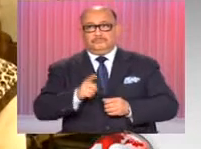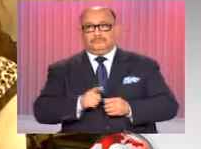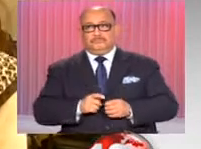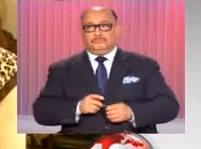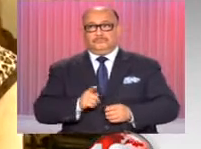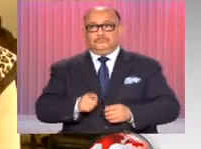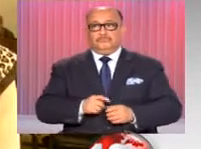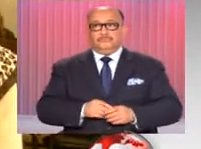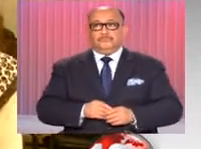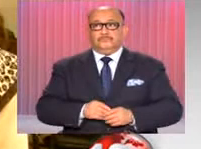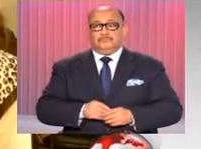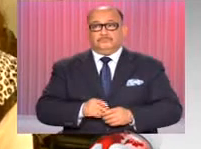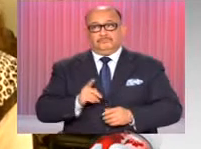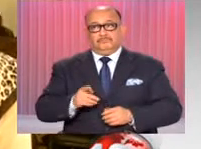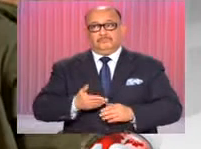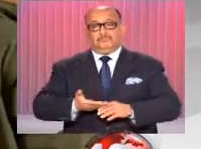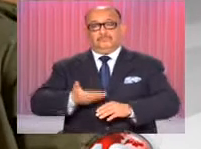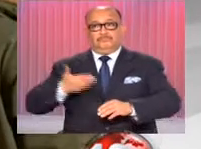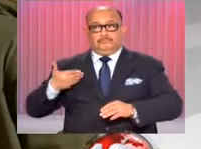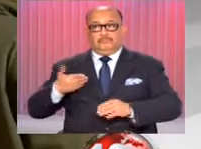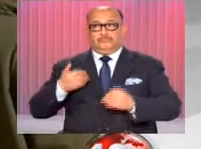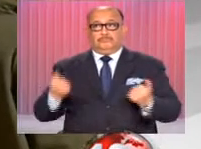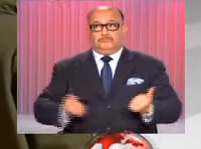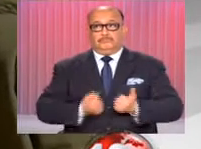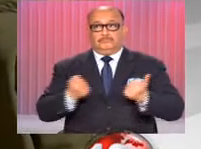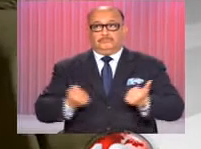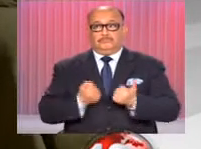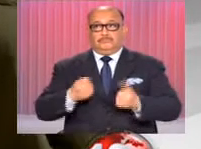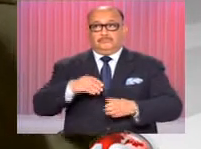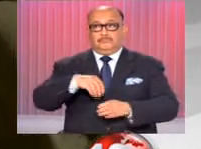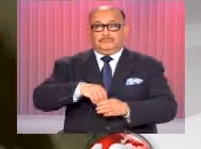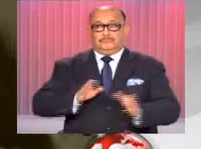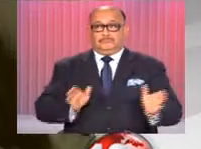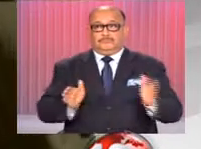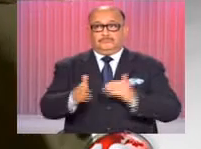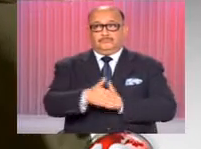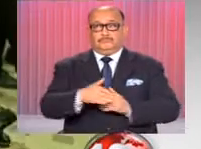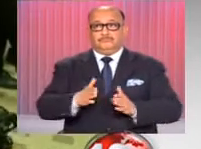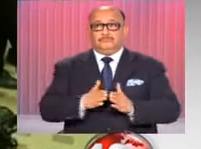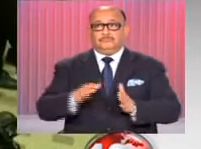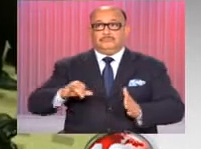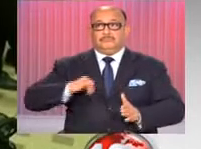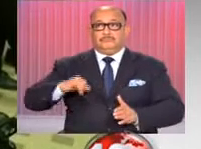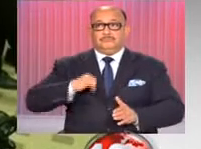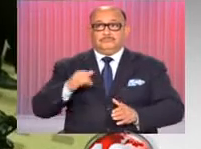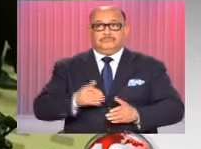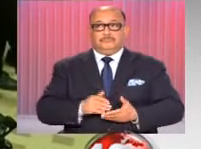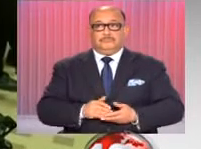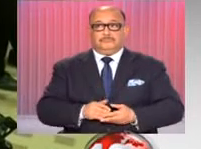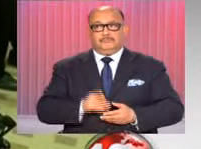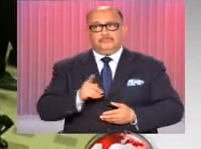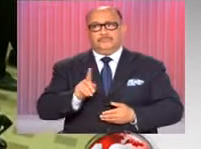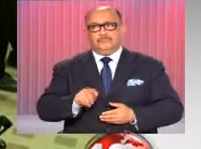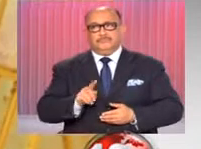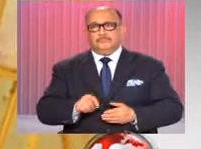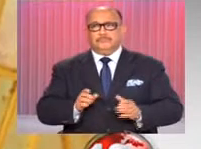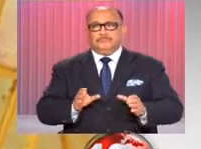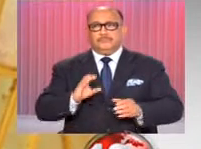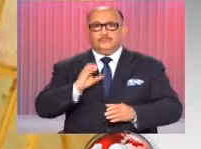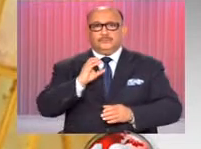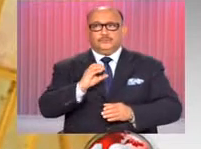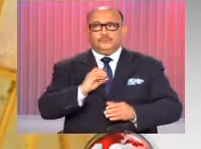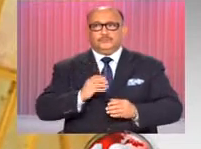كتب ما كناش نعرفهم. المهدية سيدي بوزيد المنستير بنعروس جندوبة وتوزر حل